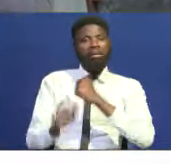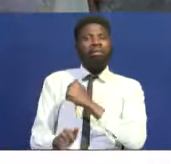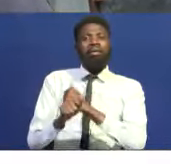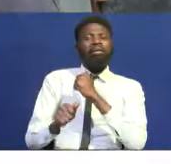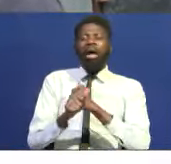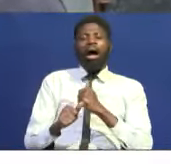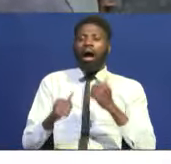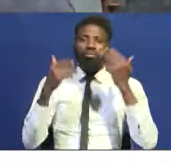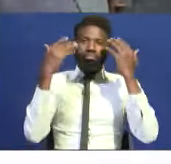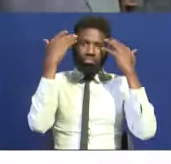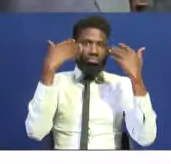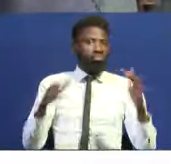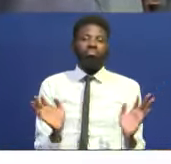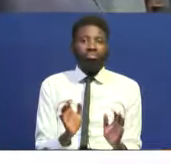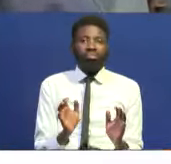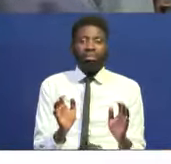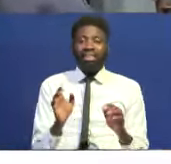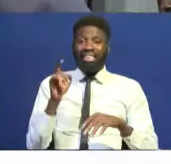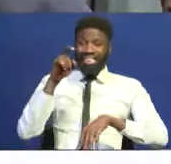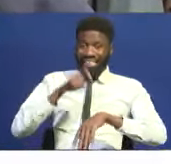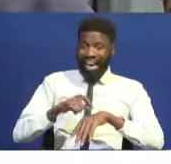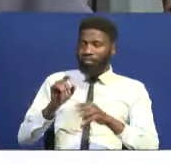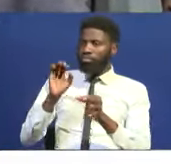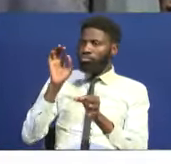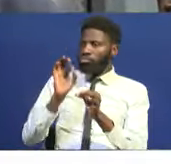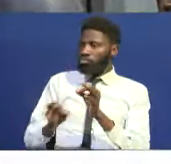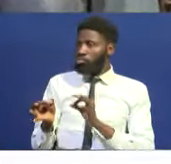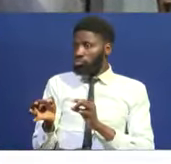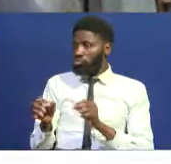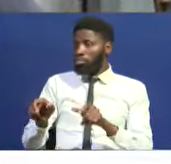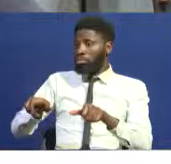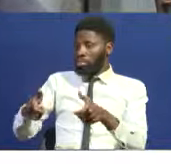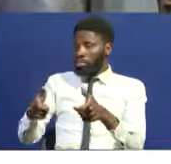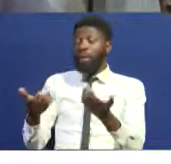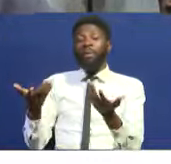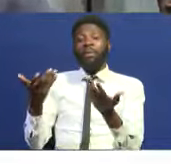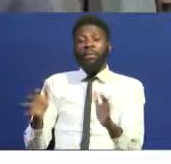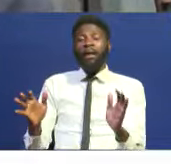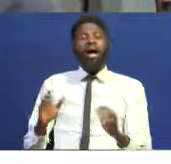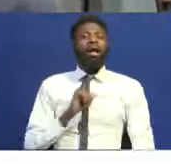leta madhara, kwa sababu yeye kukuja sasa kuasha, hata ni bahati mzuri